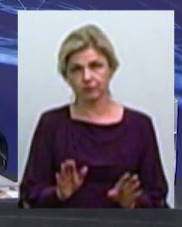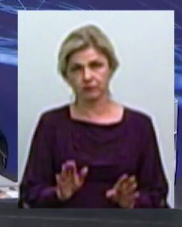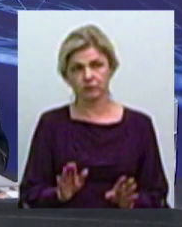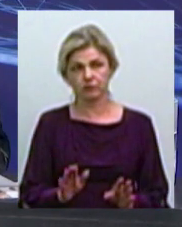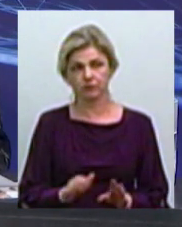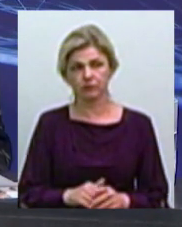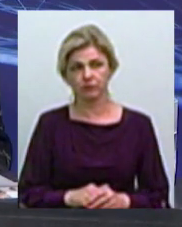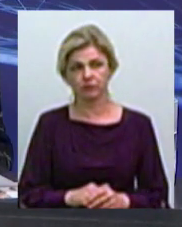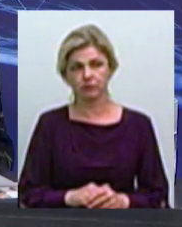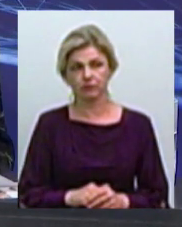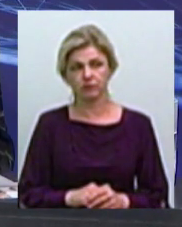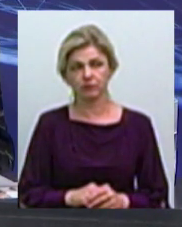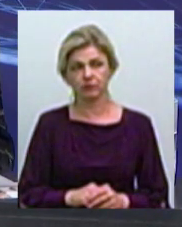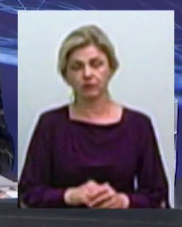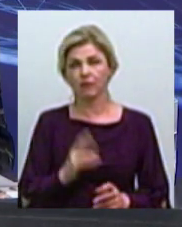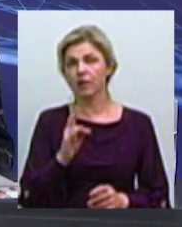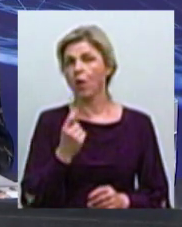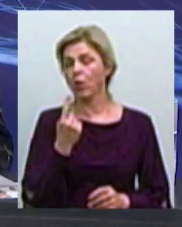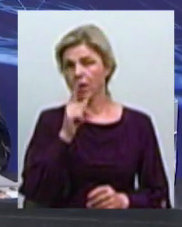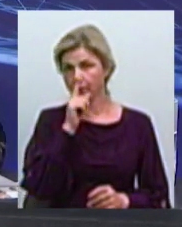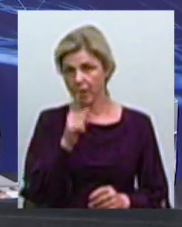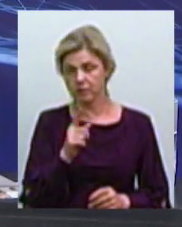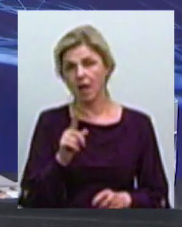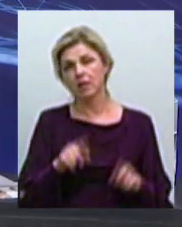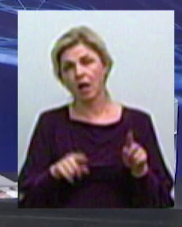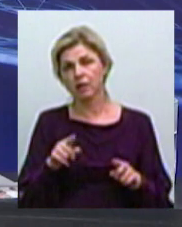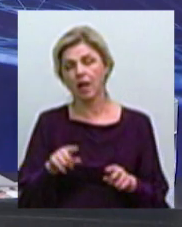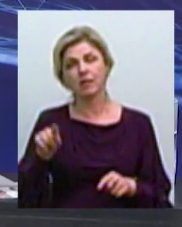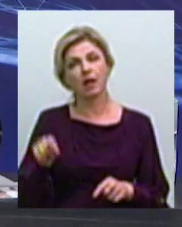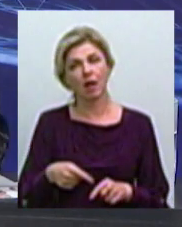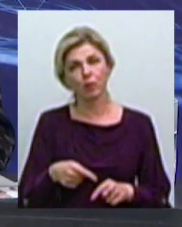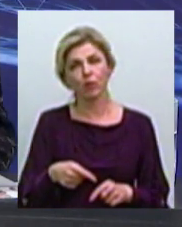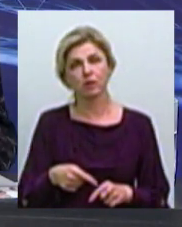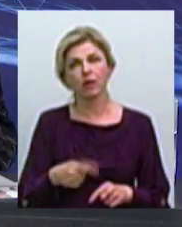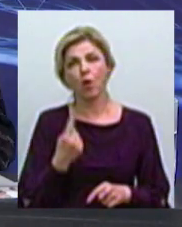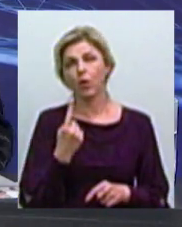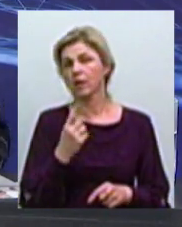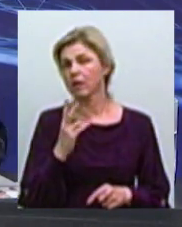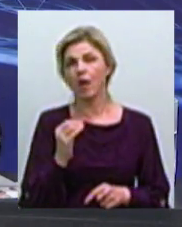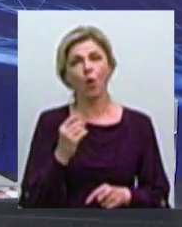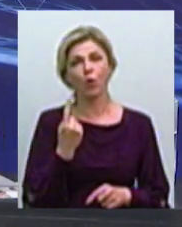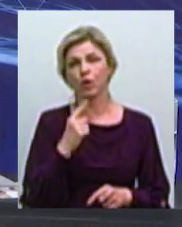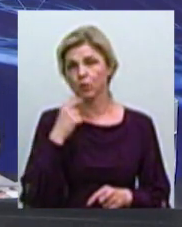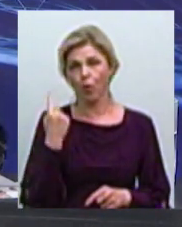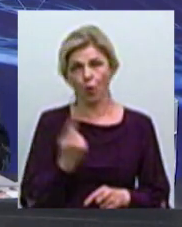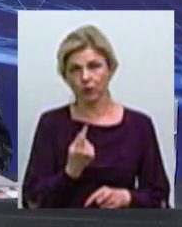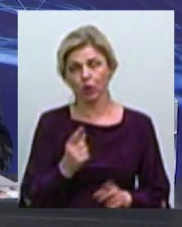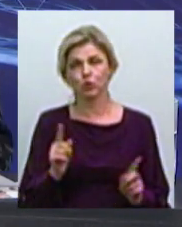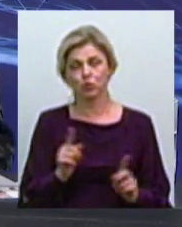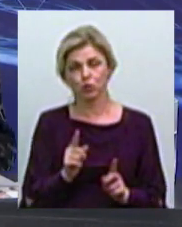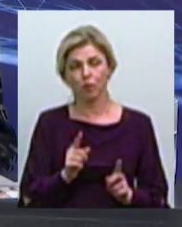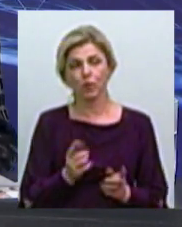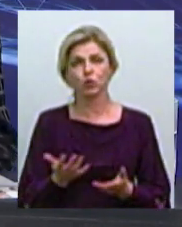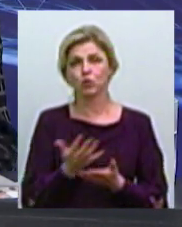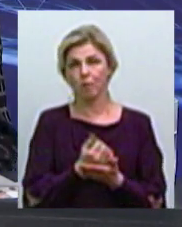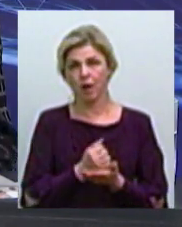не просто не один месяц, да, иногда это требует и не один год. Вот, для того, чтобы, в общем-то,